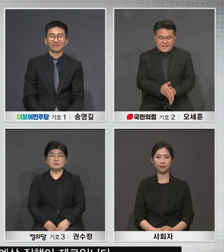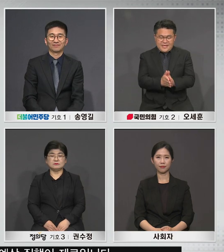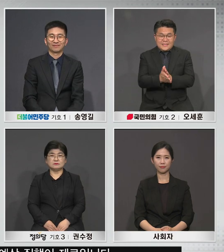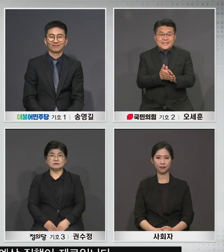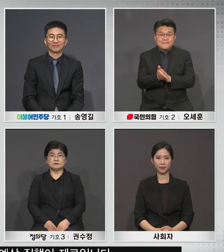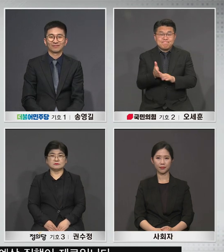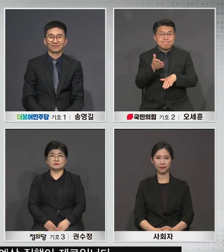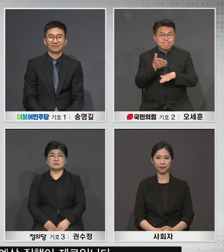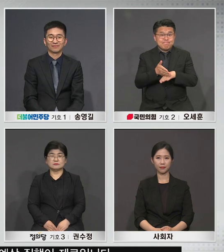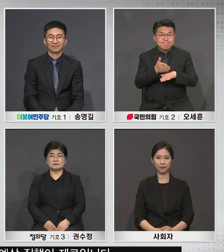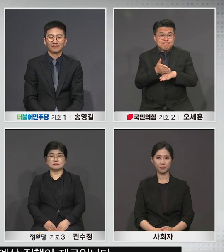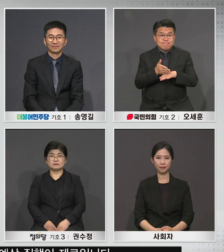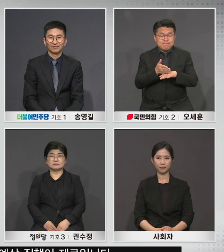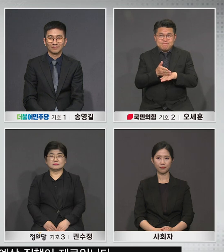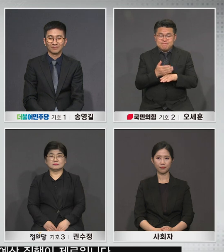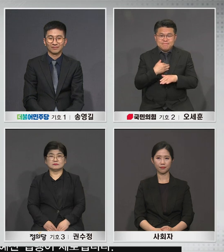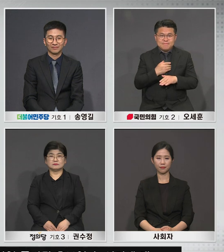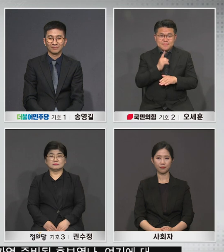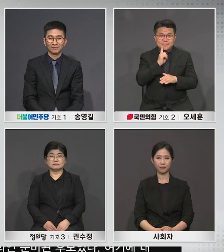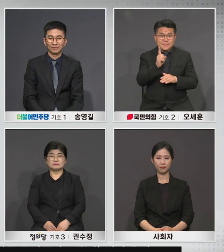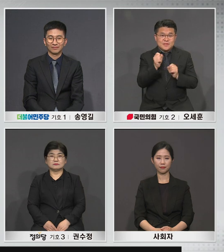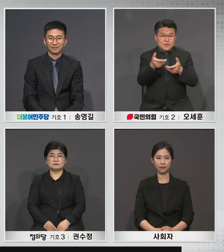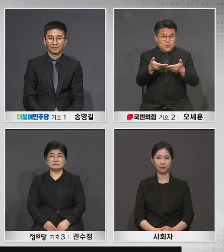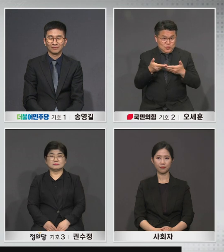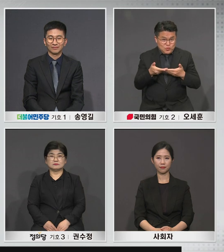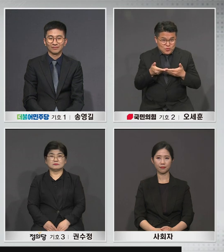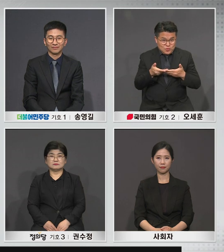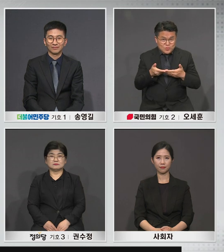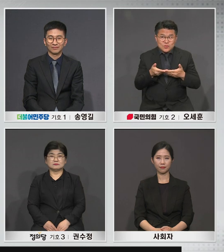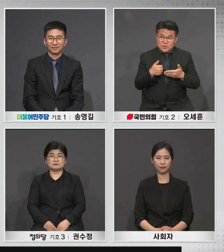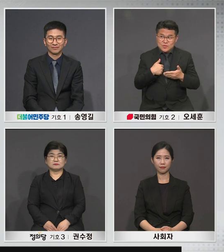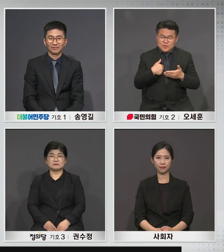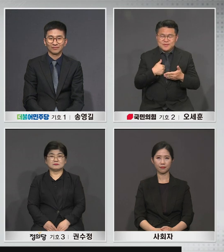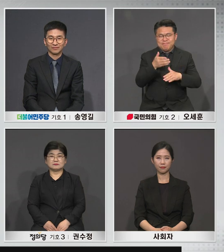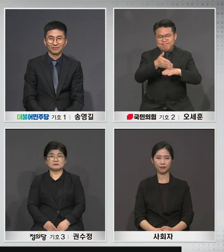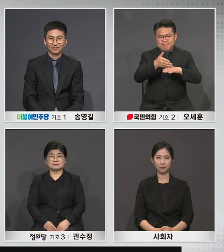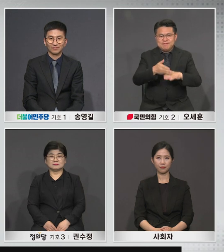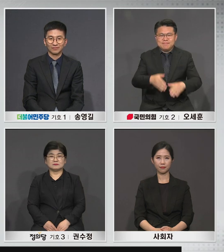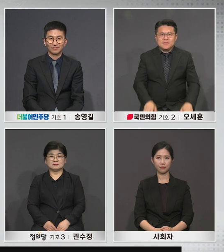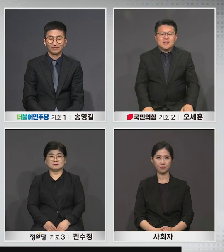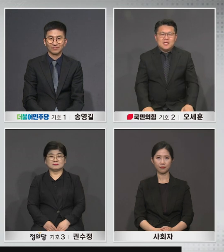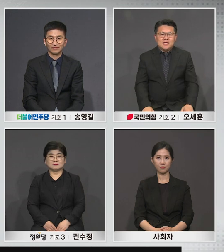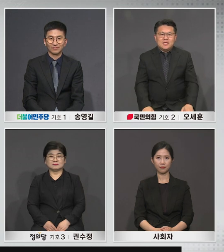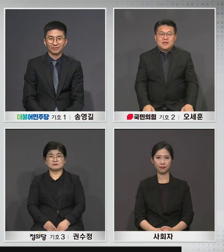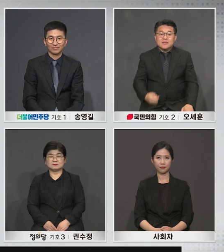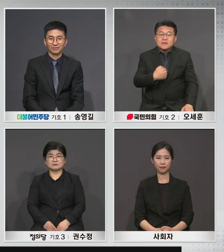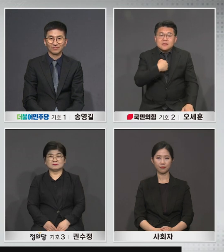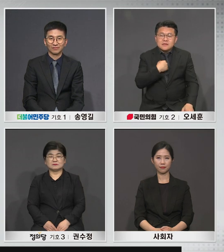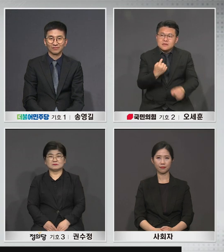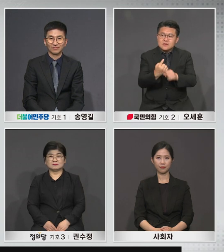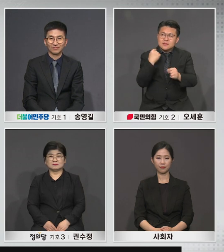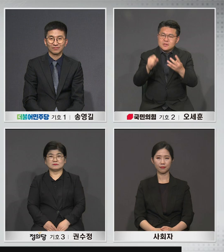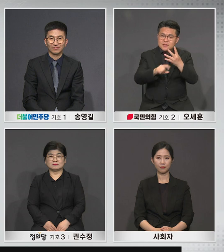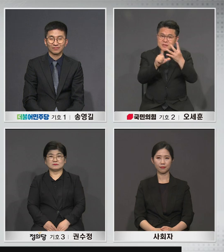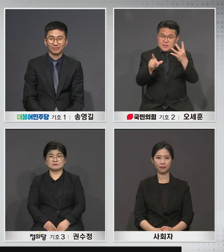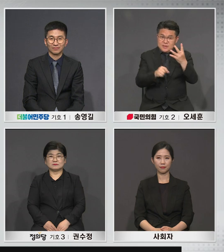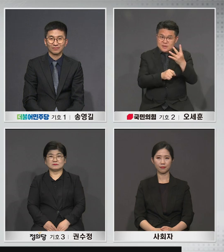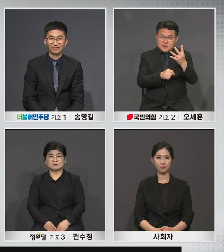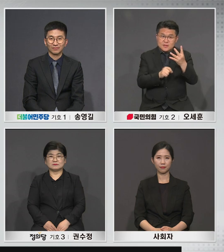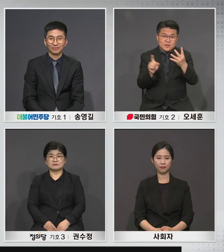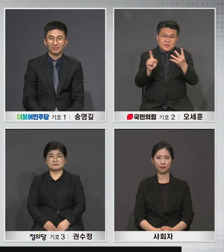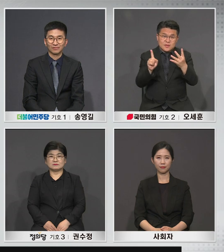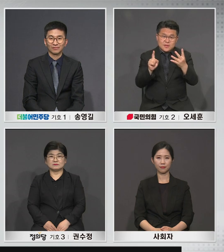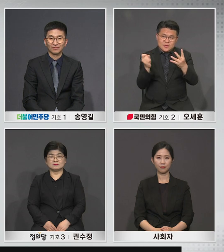고맙습니다. 말씀드릴 기회를 주신 것 같아서 정말 감사합니다. 제가 작년 4월에 취임했는데요.